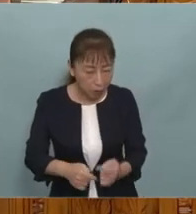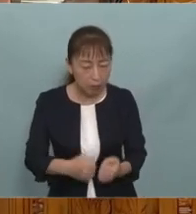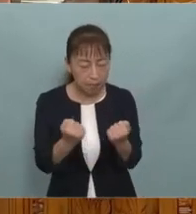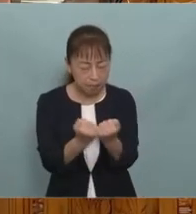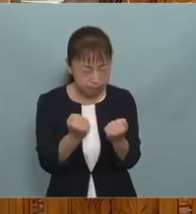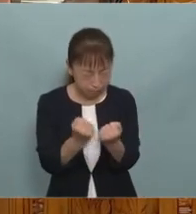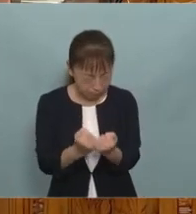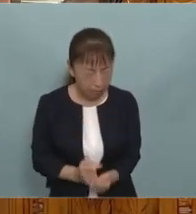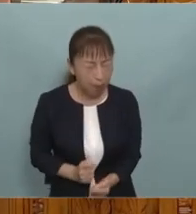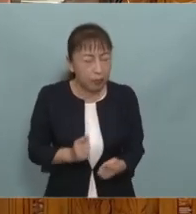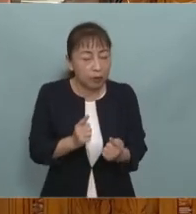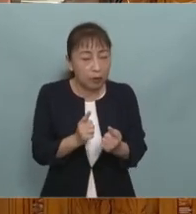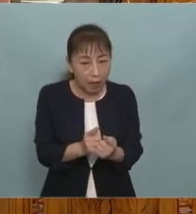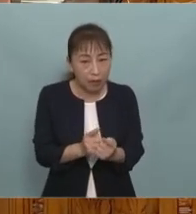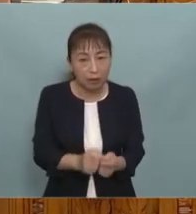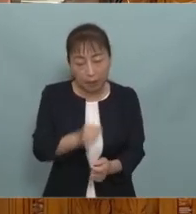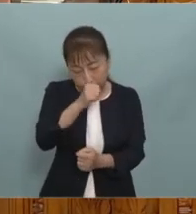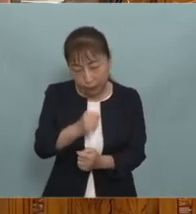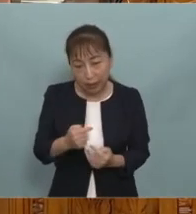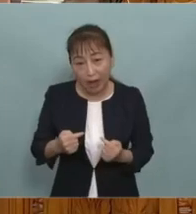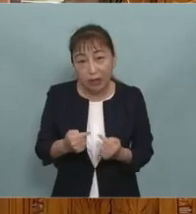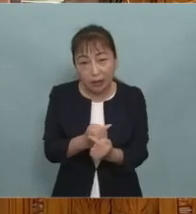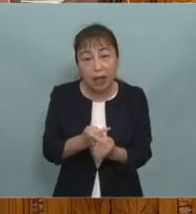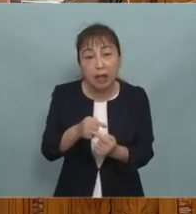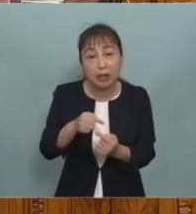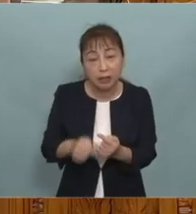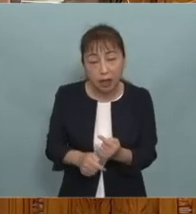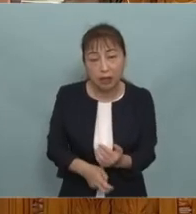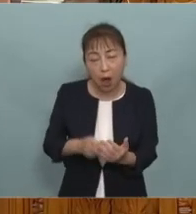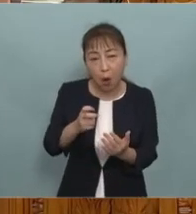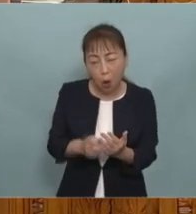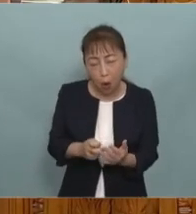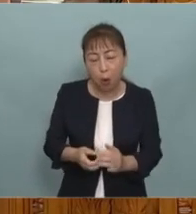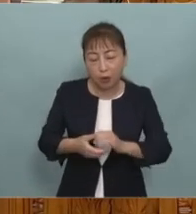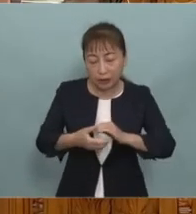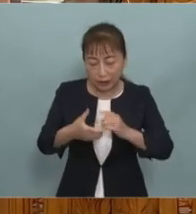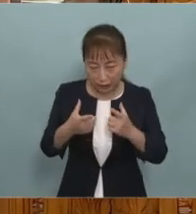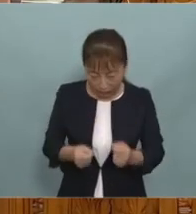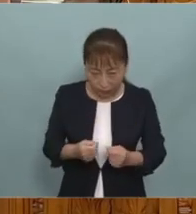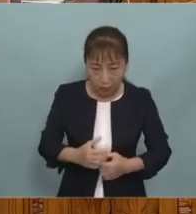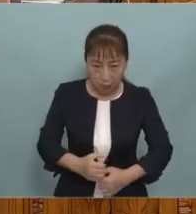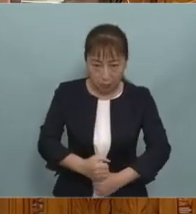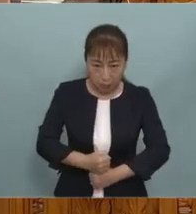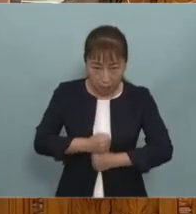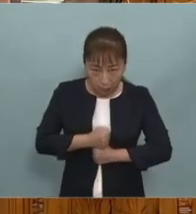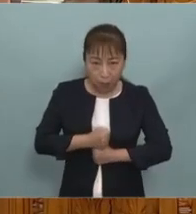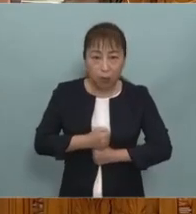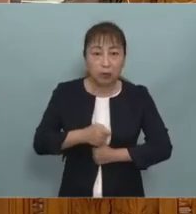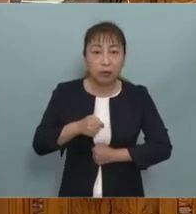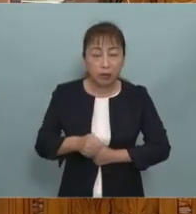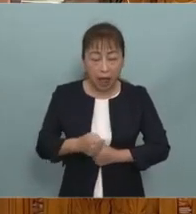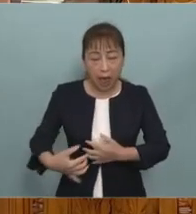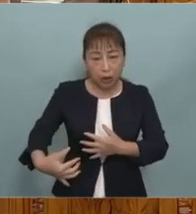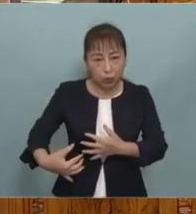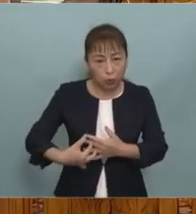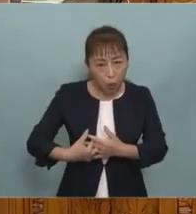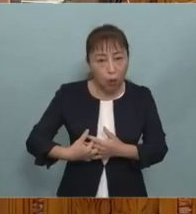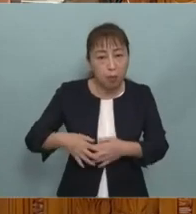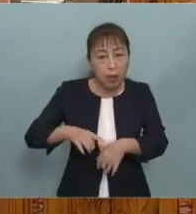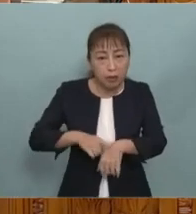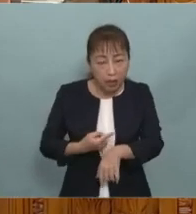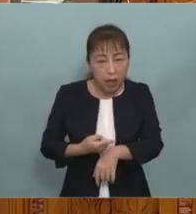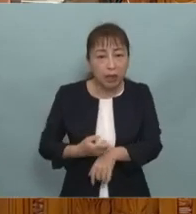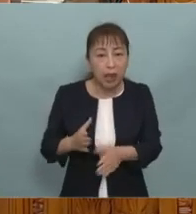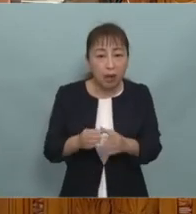向き合い改正された政治資金規制法を徹底的に遵守し限りない透明性を持って